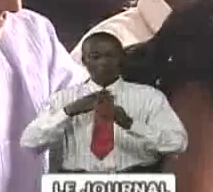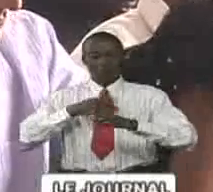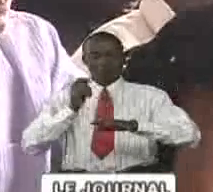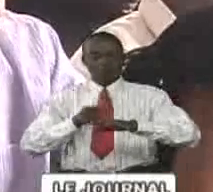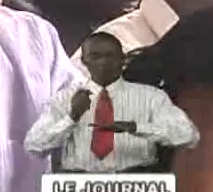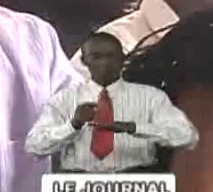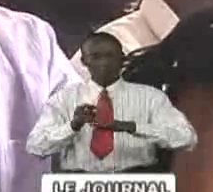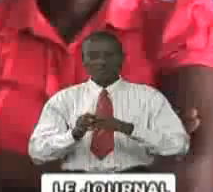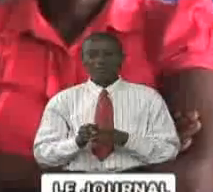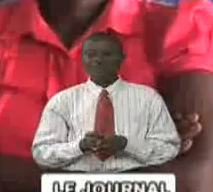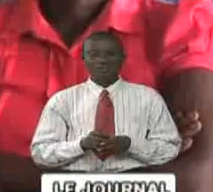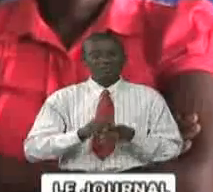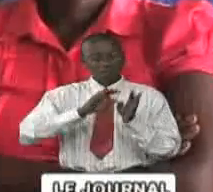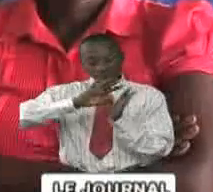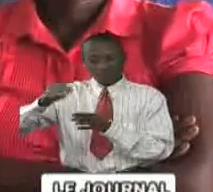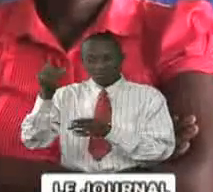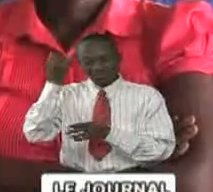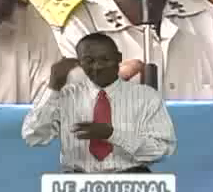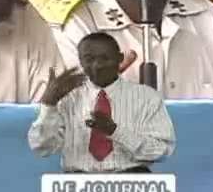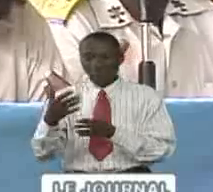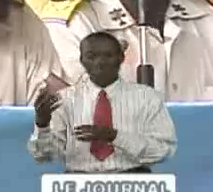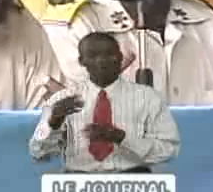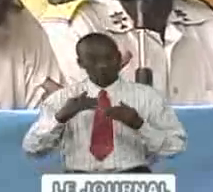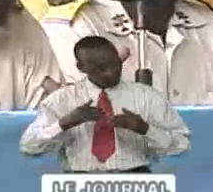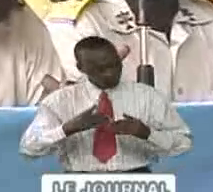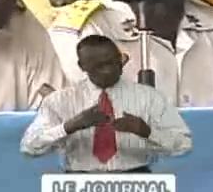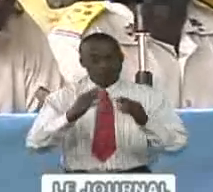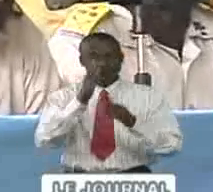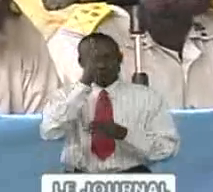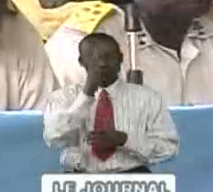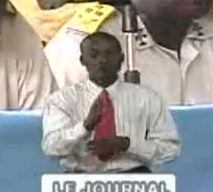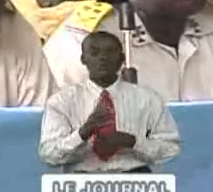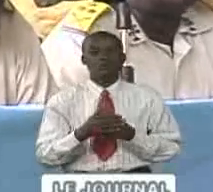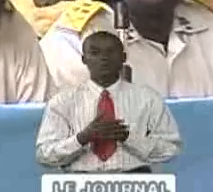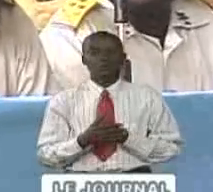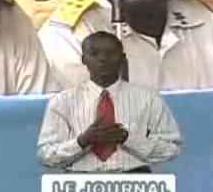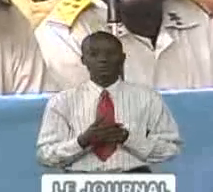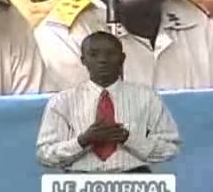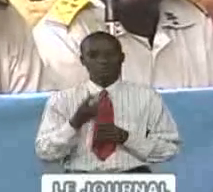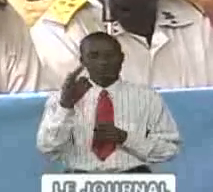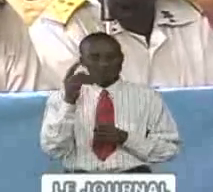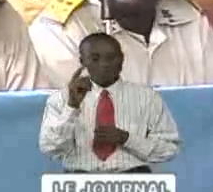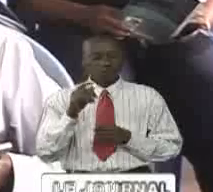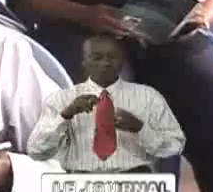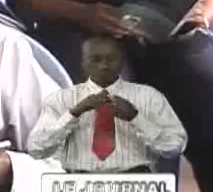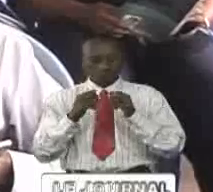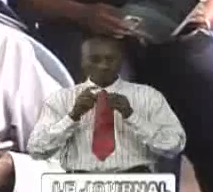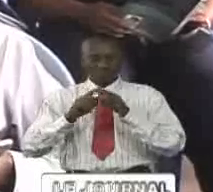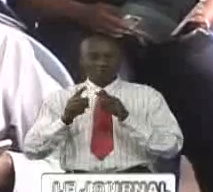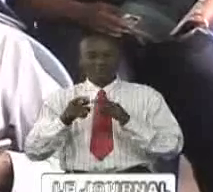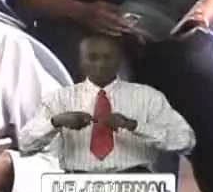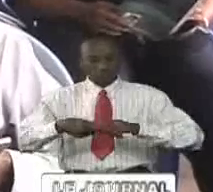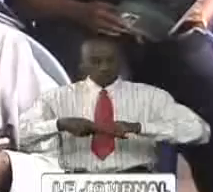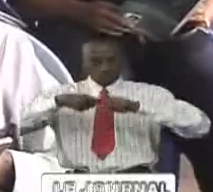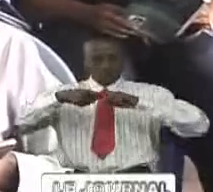et de poursuivre l'instruction au fond. La haute cour militaire, après avoir entendu les parties, a suspendu les débats et a